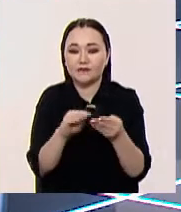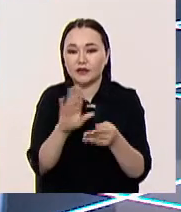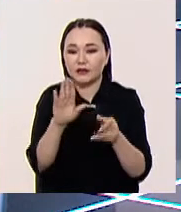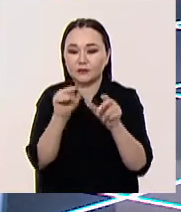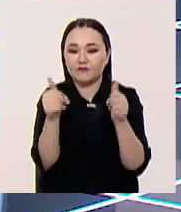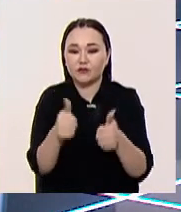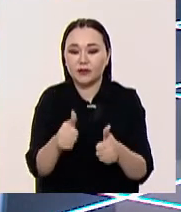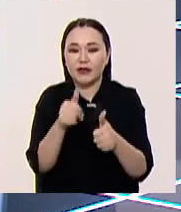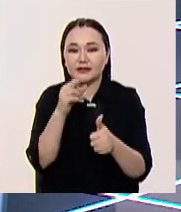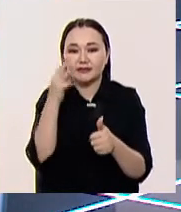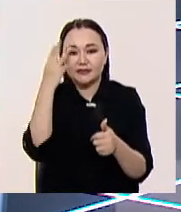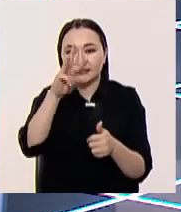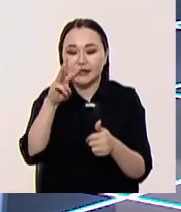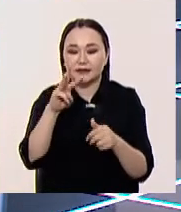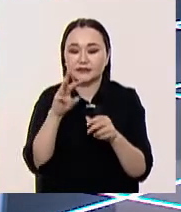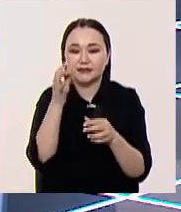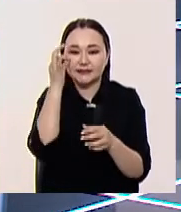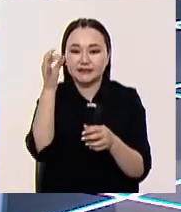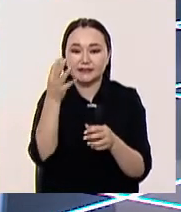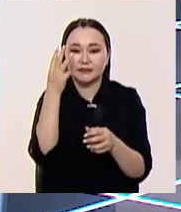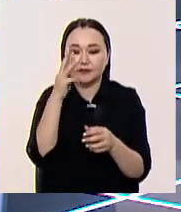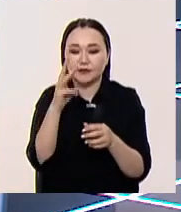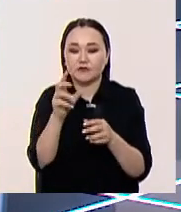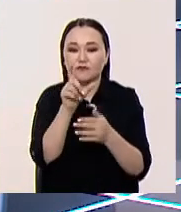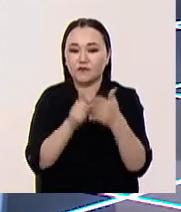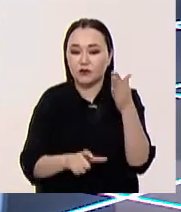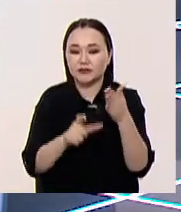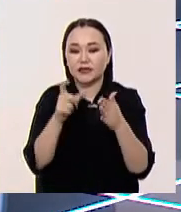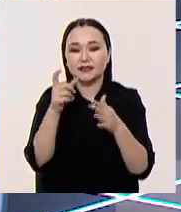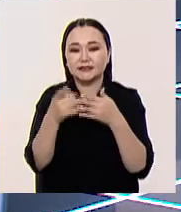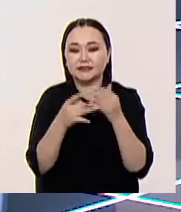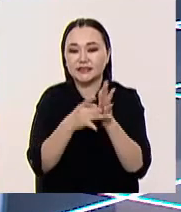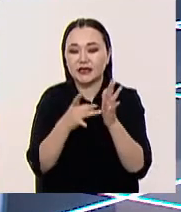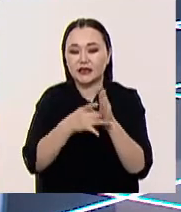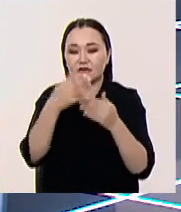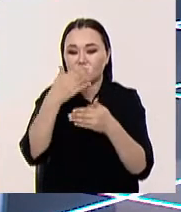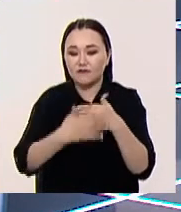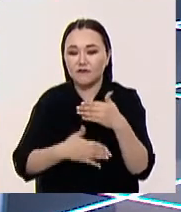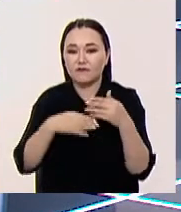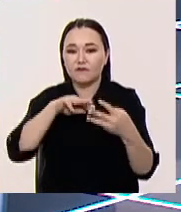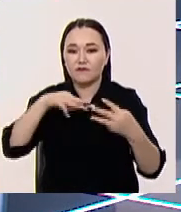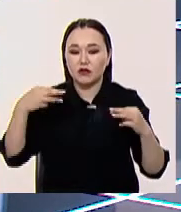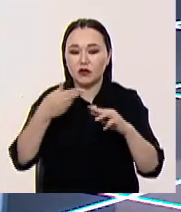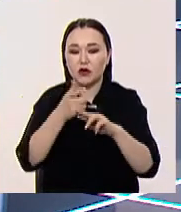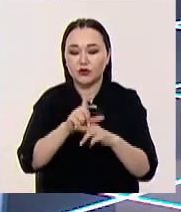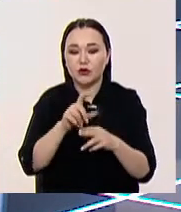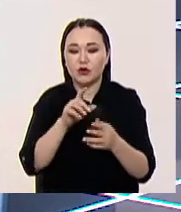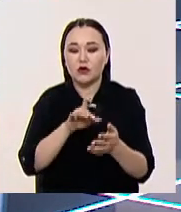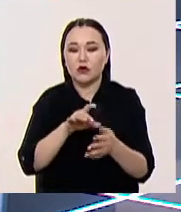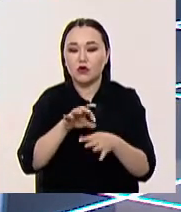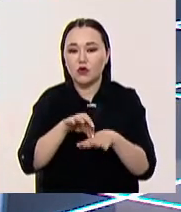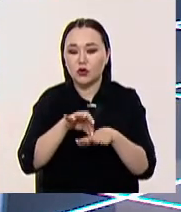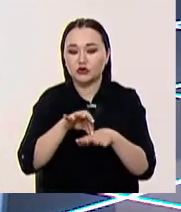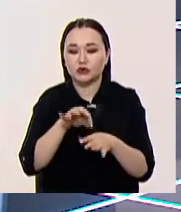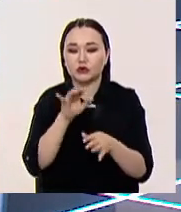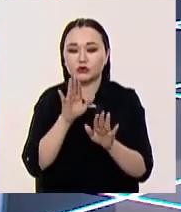дизайн стильный корпус с четкими гранями и задняя поверхность из стекловолокна которое имитирует текстуру кожи такое